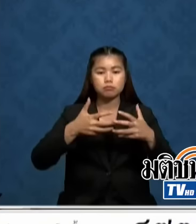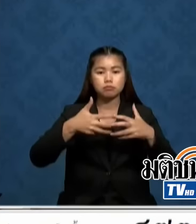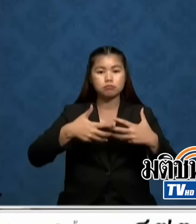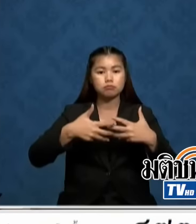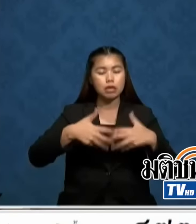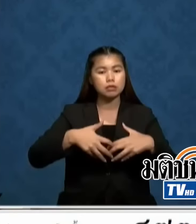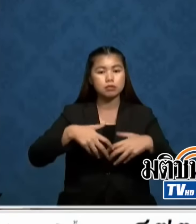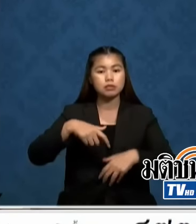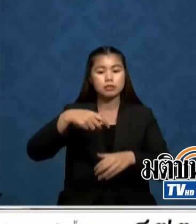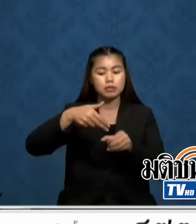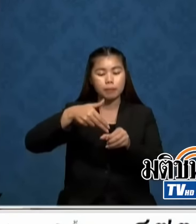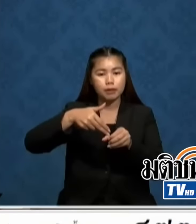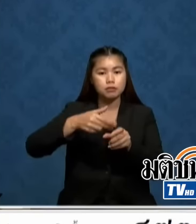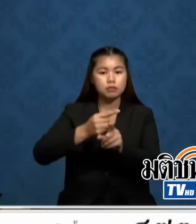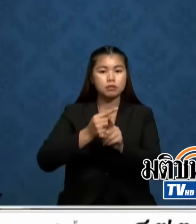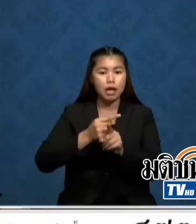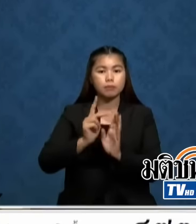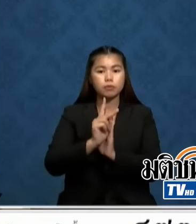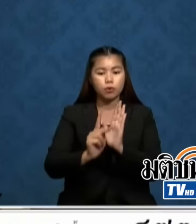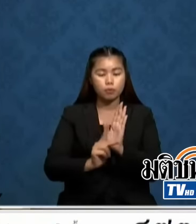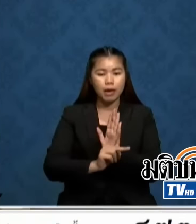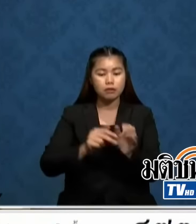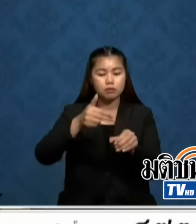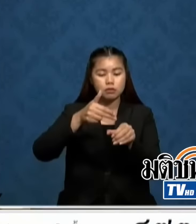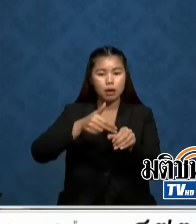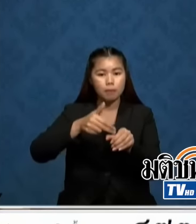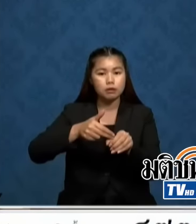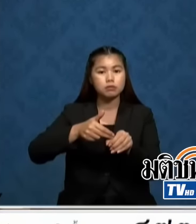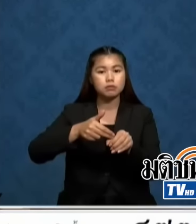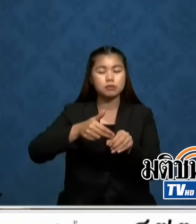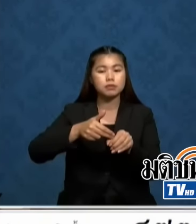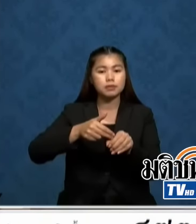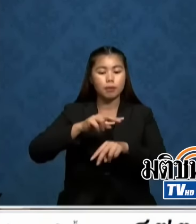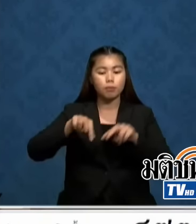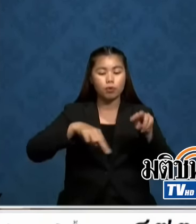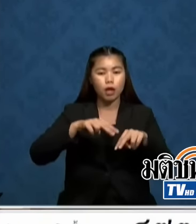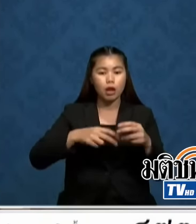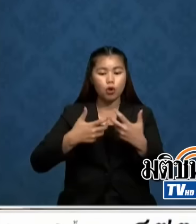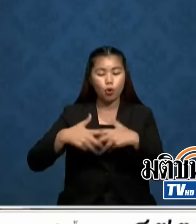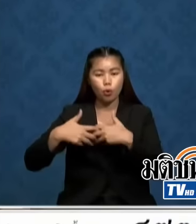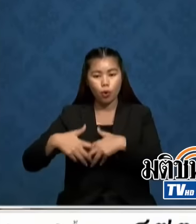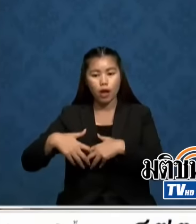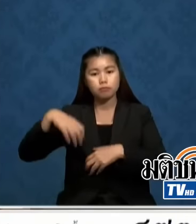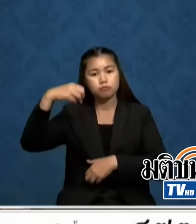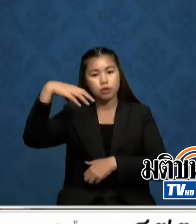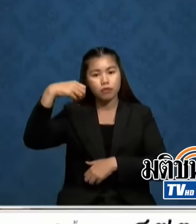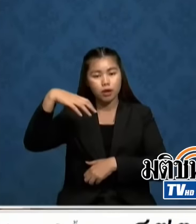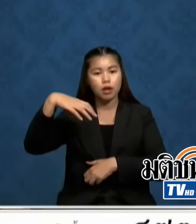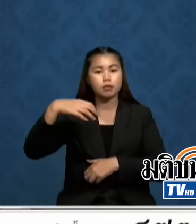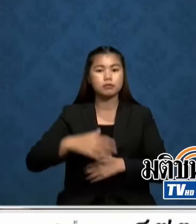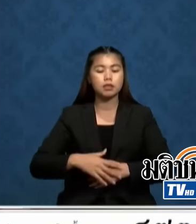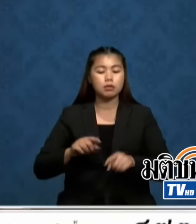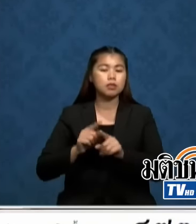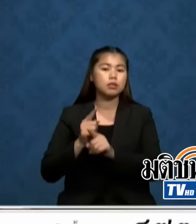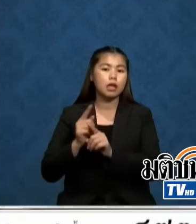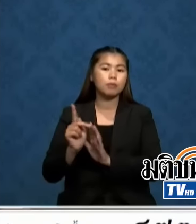มันตามกฎหมายว่าด้วยการควบคุมน้ำมันเชื้อเพลิงโรงงานผลิตพลังงานไฟฟ้าตามที่